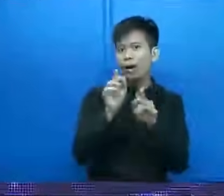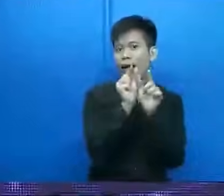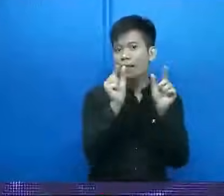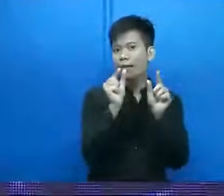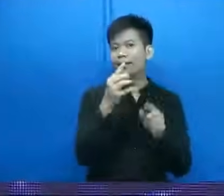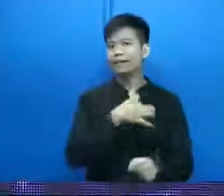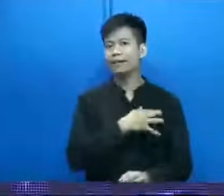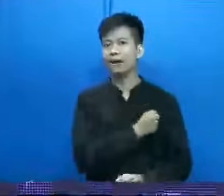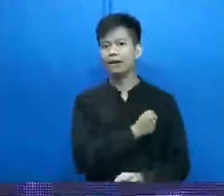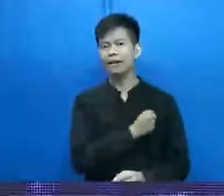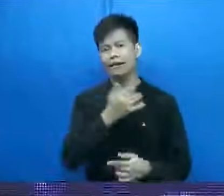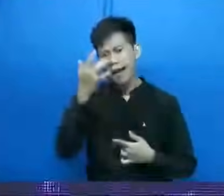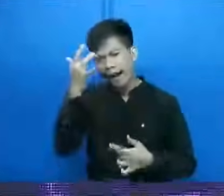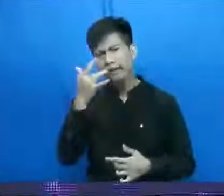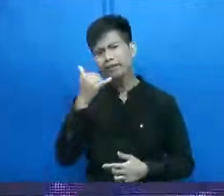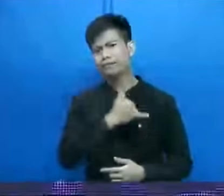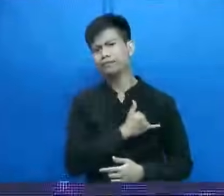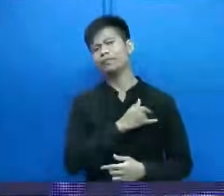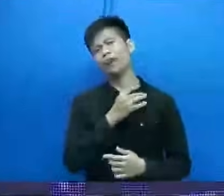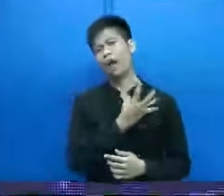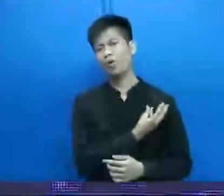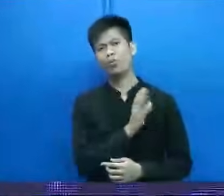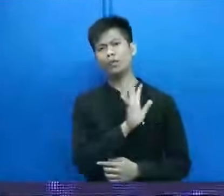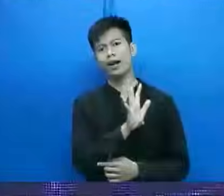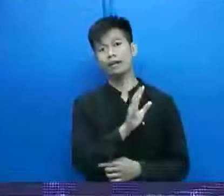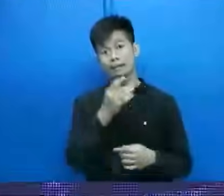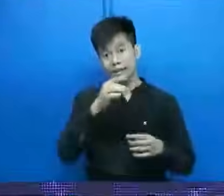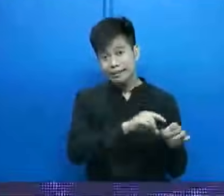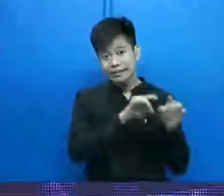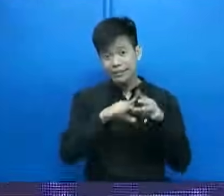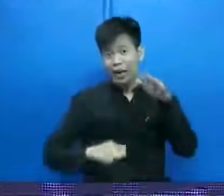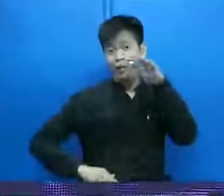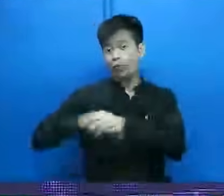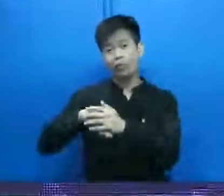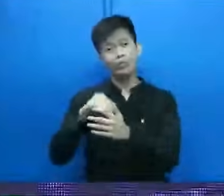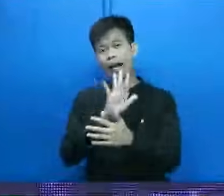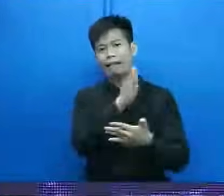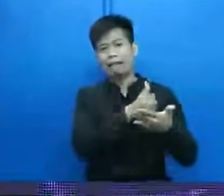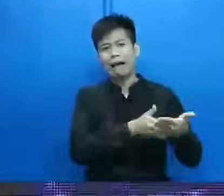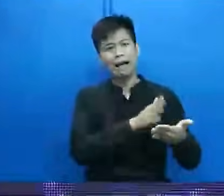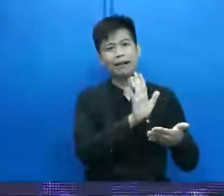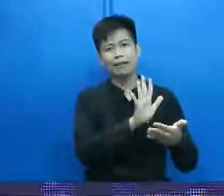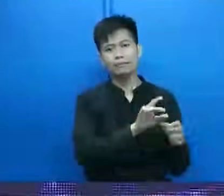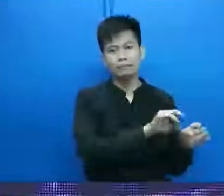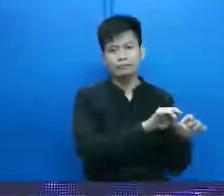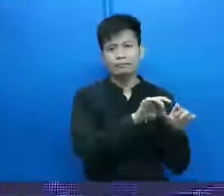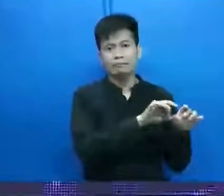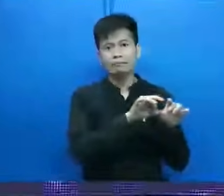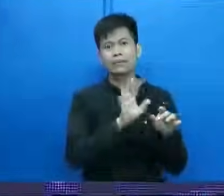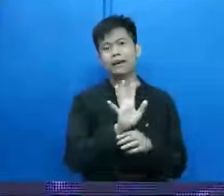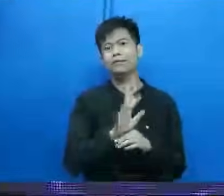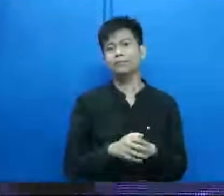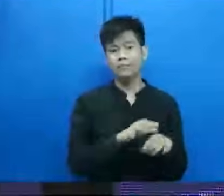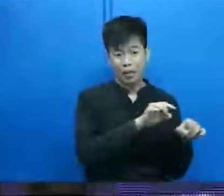Yakin tanpa ragu. Jadi kalau mau hijrah harus total. Jangan salah-salah. Kalau Anda setengah-setengah, Anda